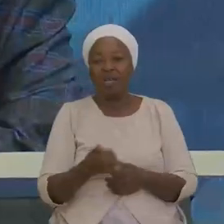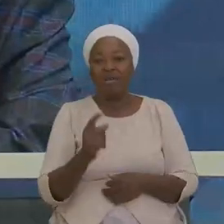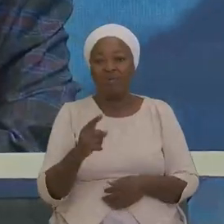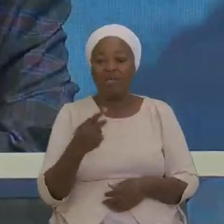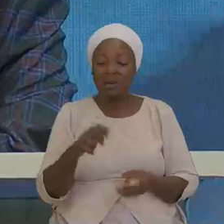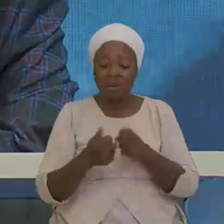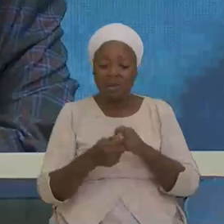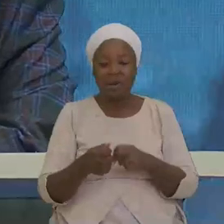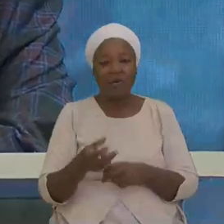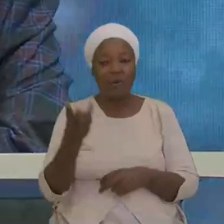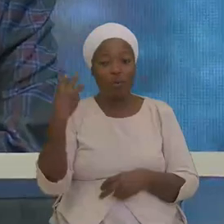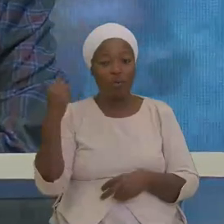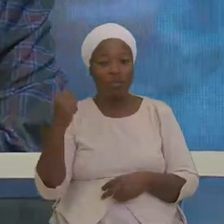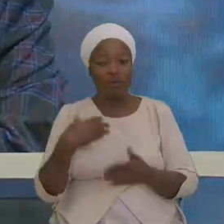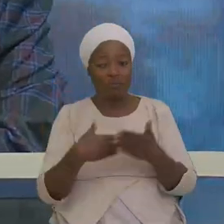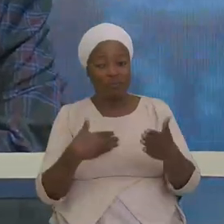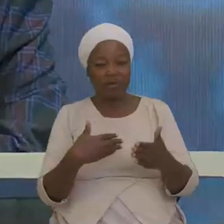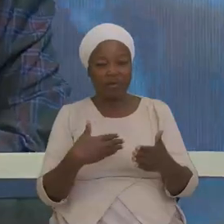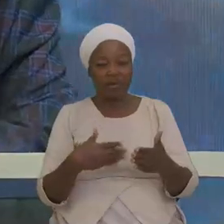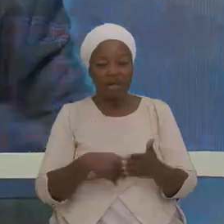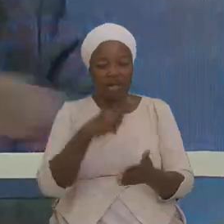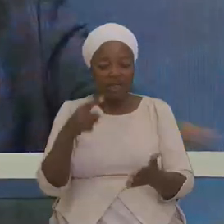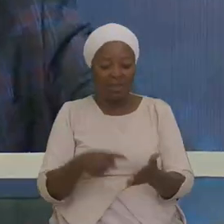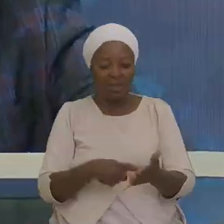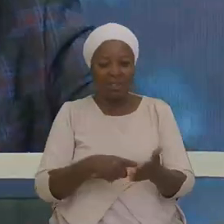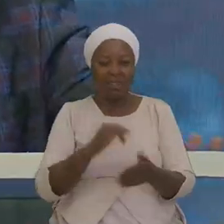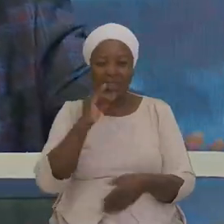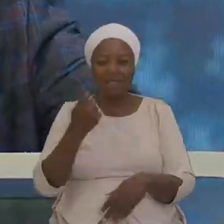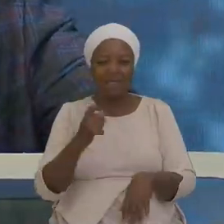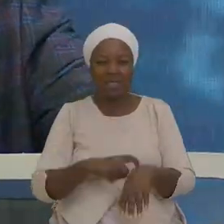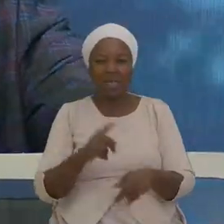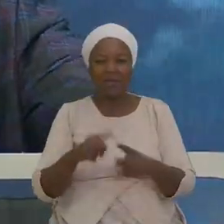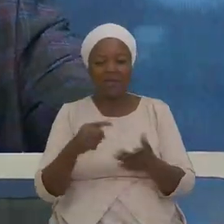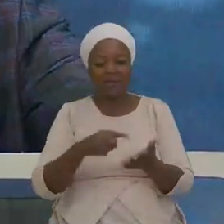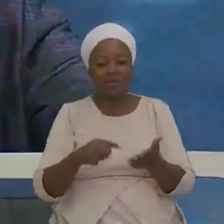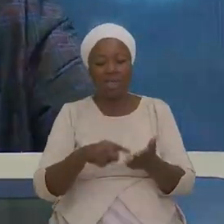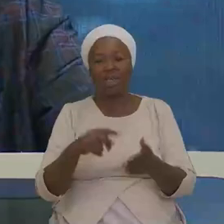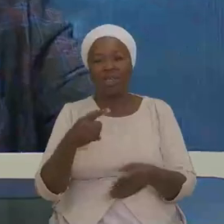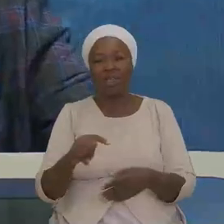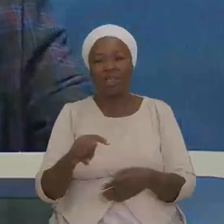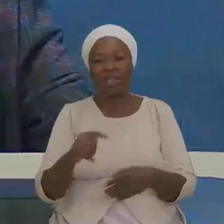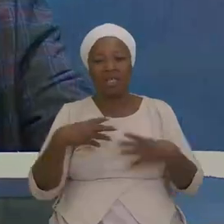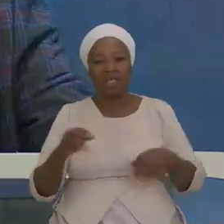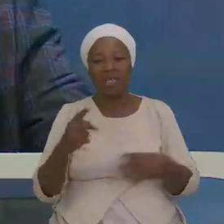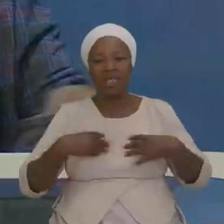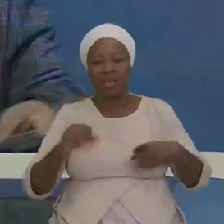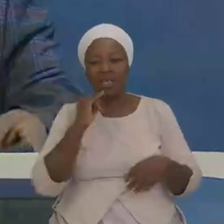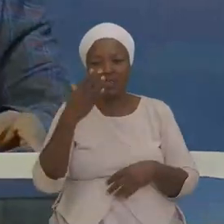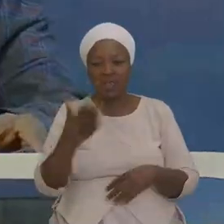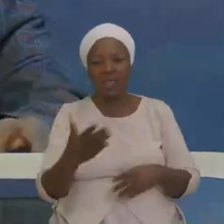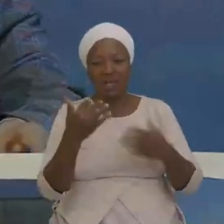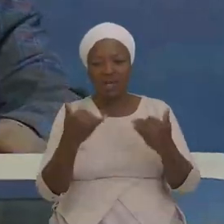N'importe où tu avais le problème. Voici le moment de vérifier la guérison. Elle est